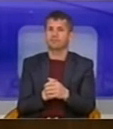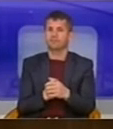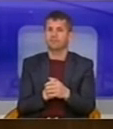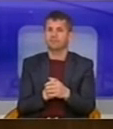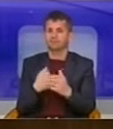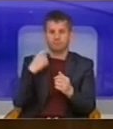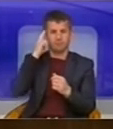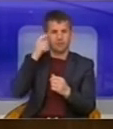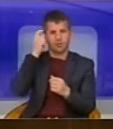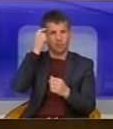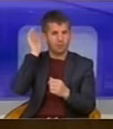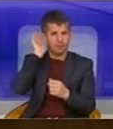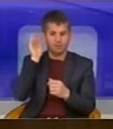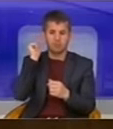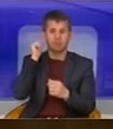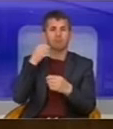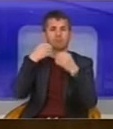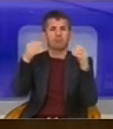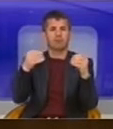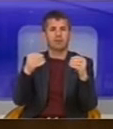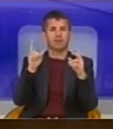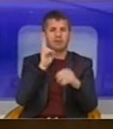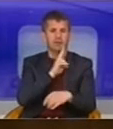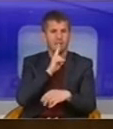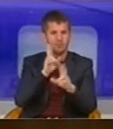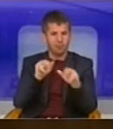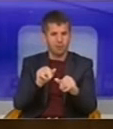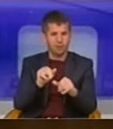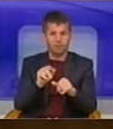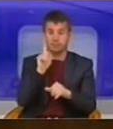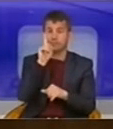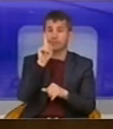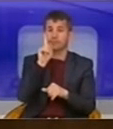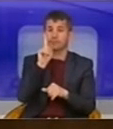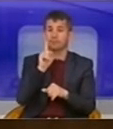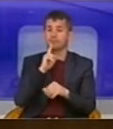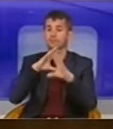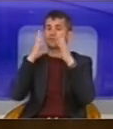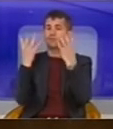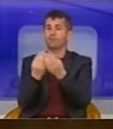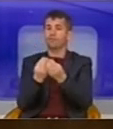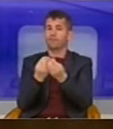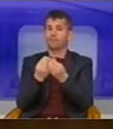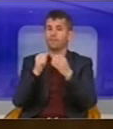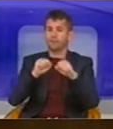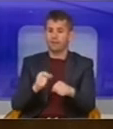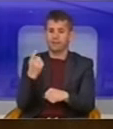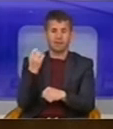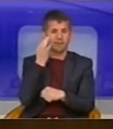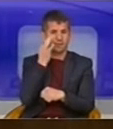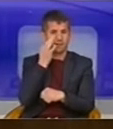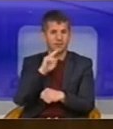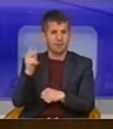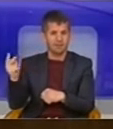që kryeministri i Kosovës është treguar dje shumë modest, por krahasuar nga gjitha qeveritë tjera, nga një qindici gjitha